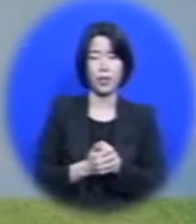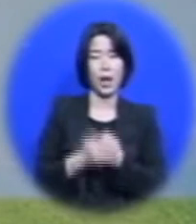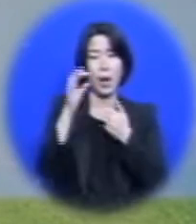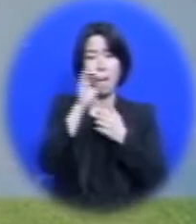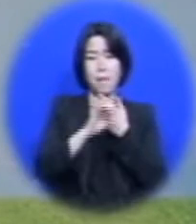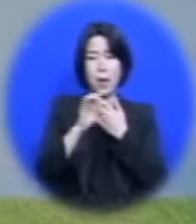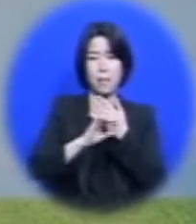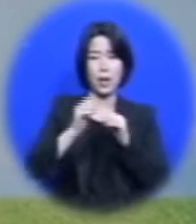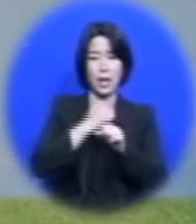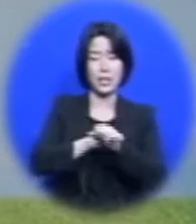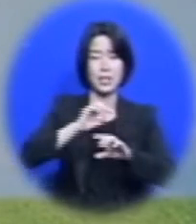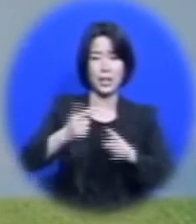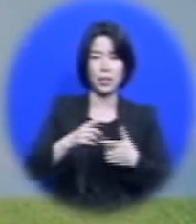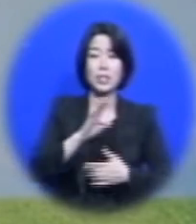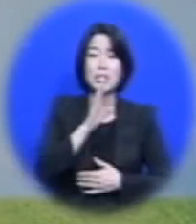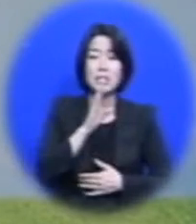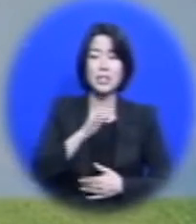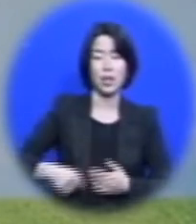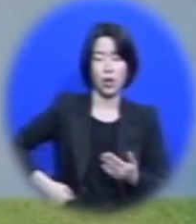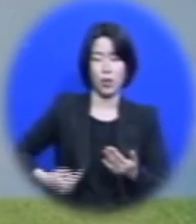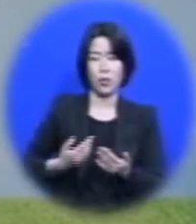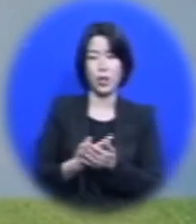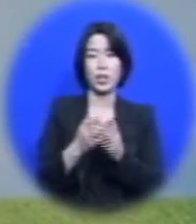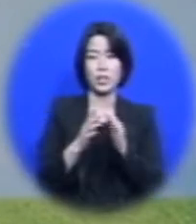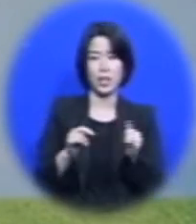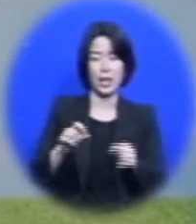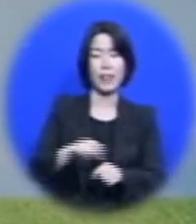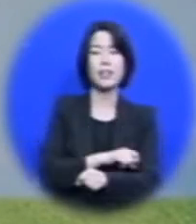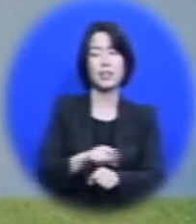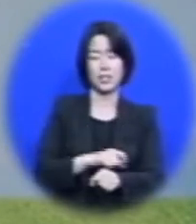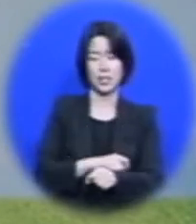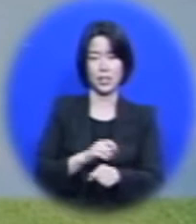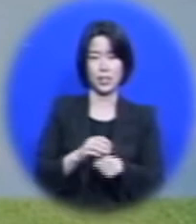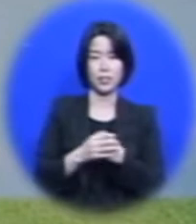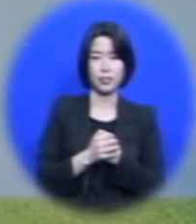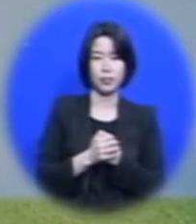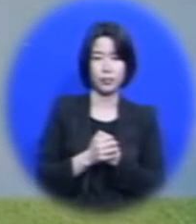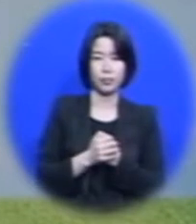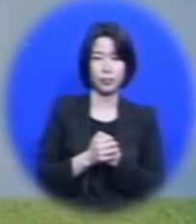변명하지 않는 것이 진정한 회개자의 특징입니다.